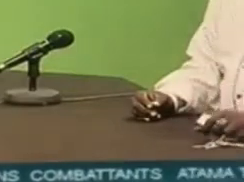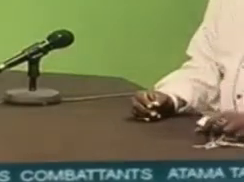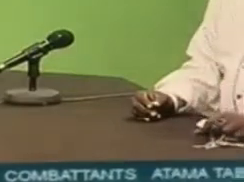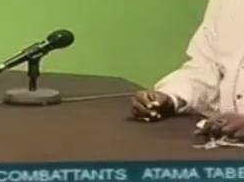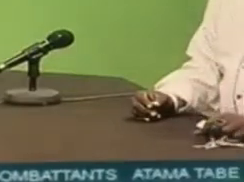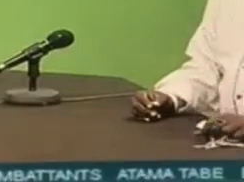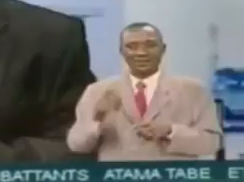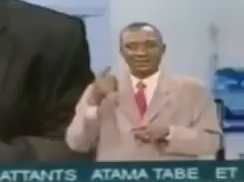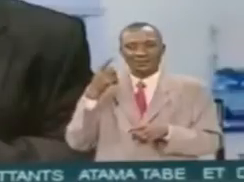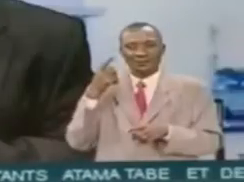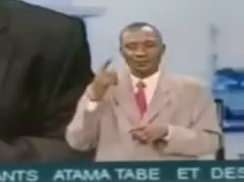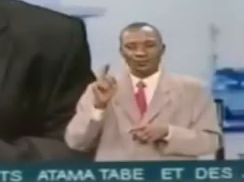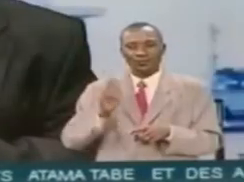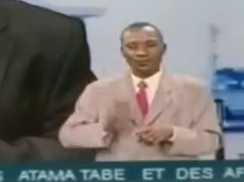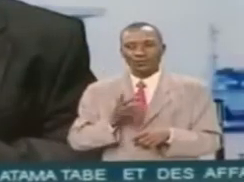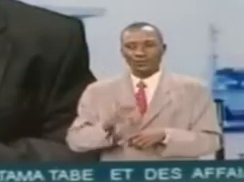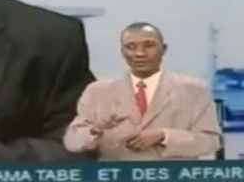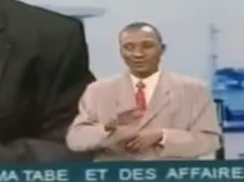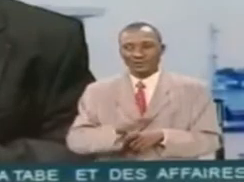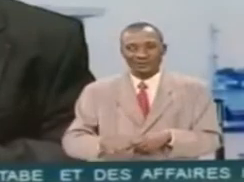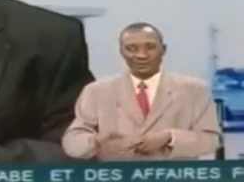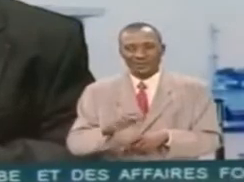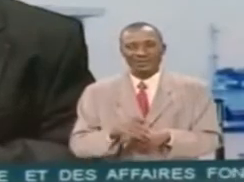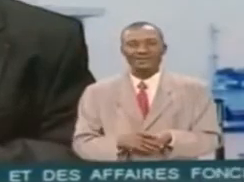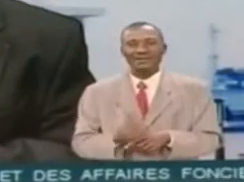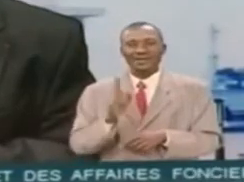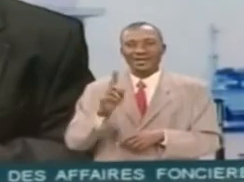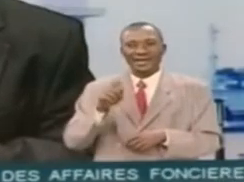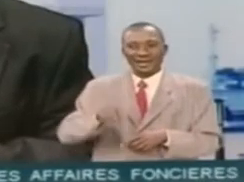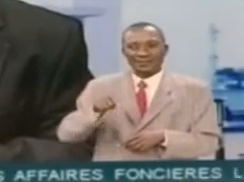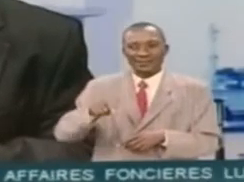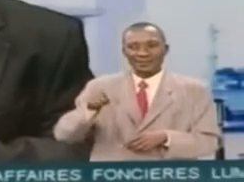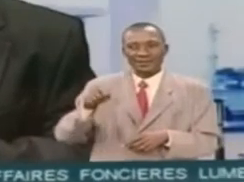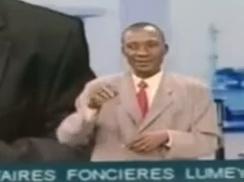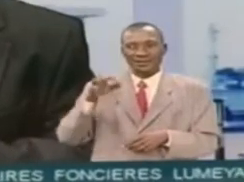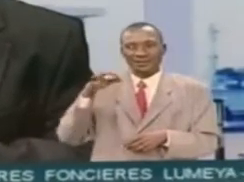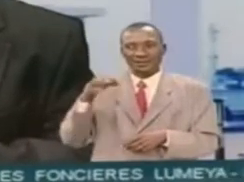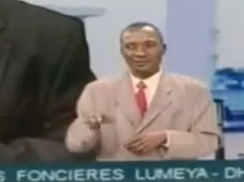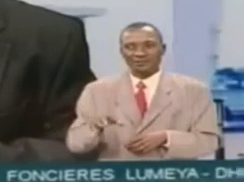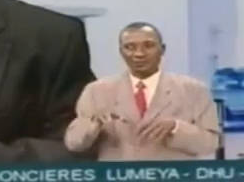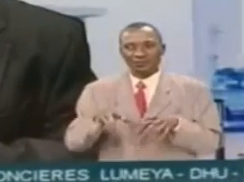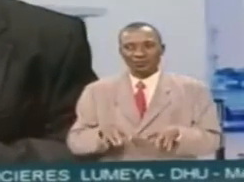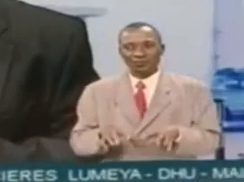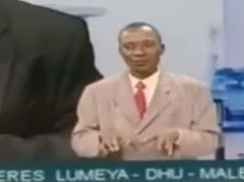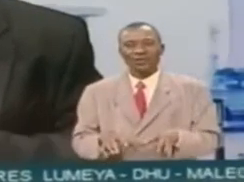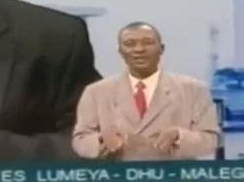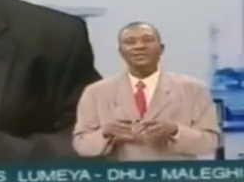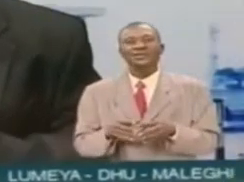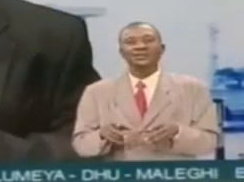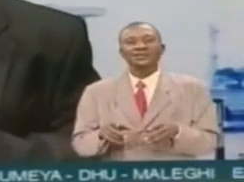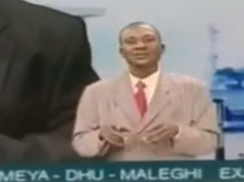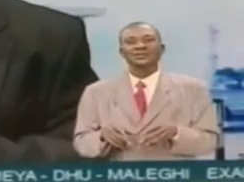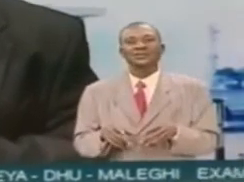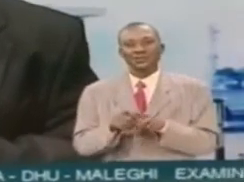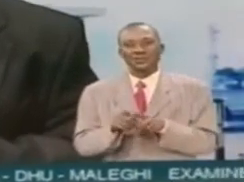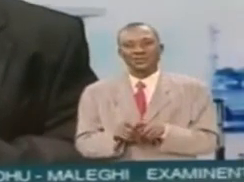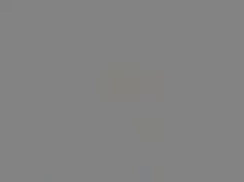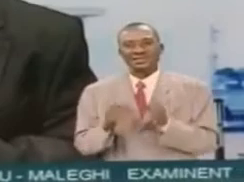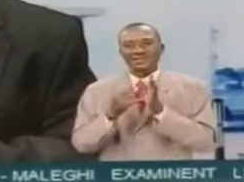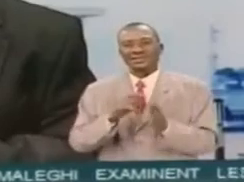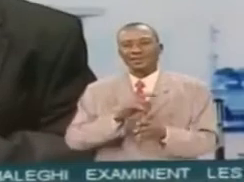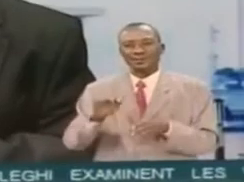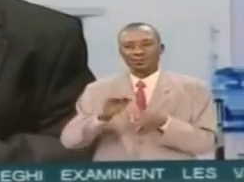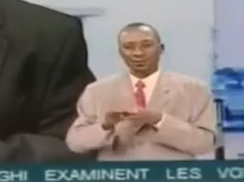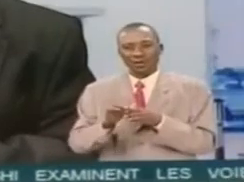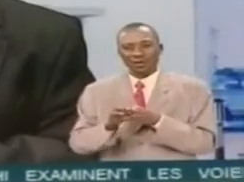territoire national. Plus de 21 milliards de francs congolais, soit 11 600 000 de dollars américains, selon le ministère des